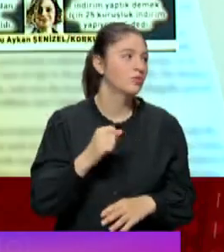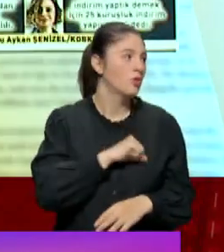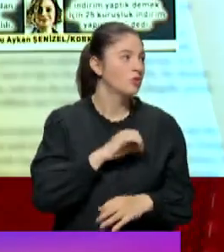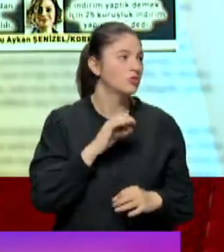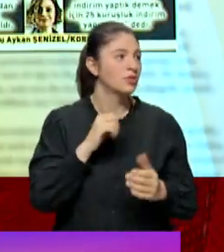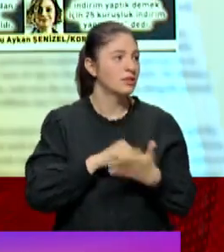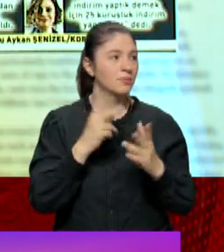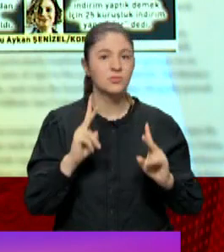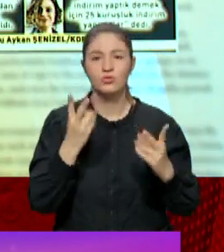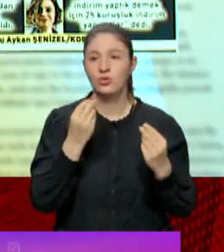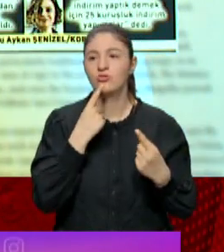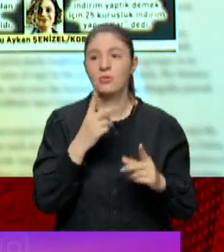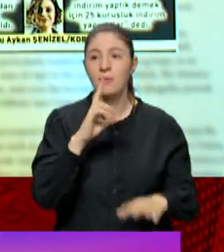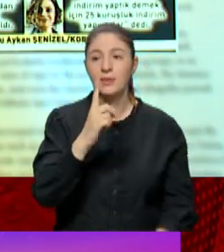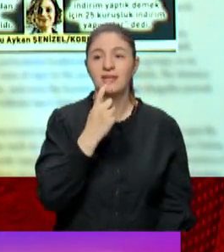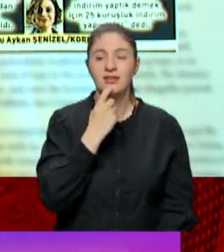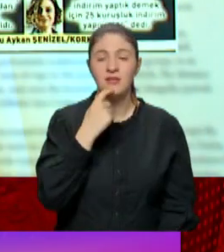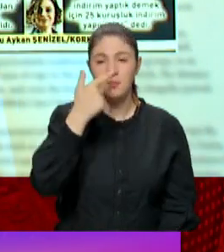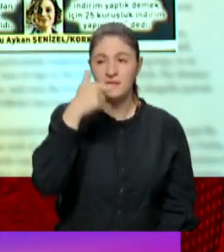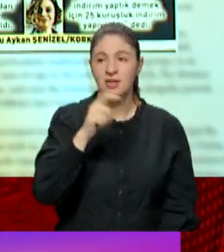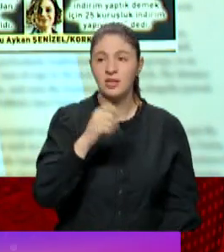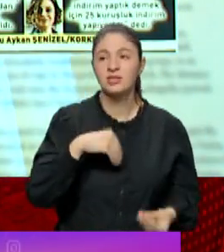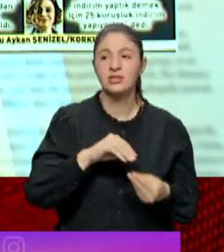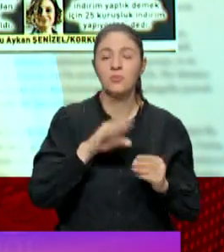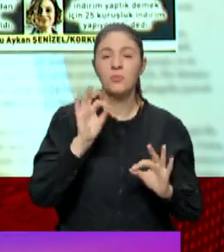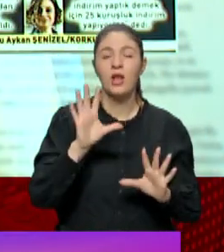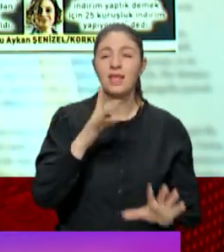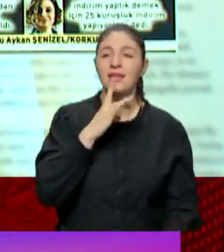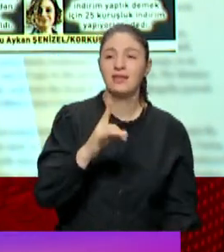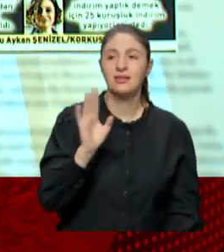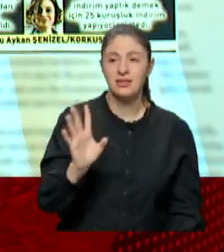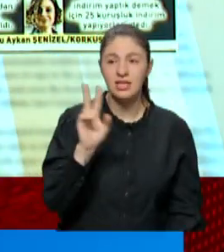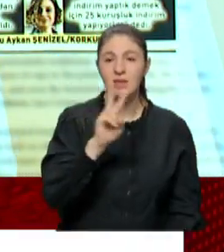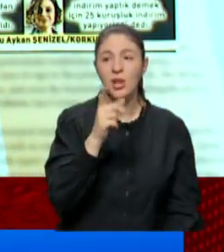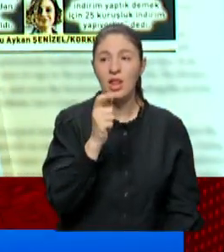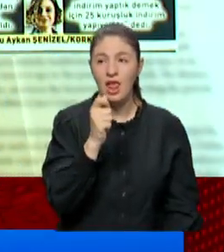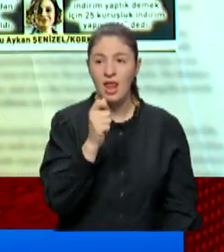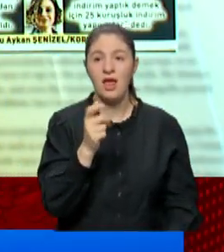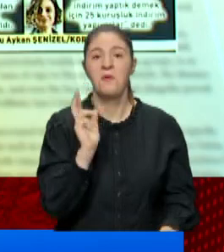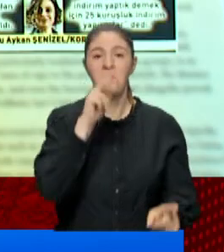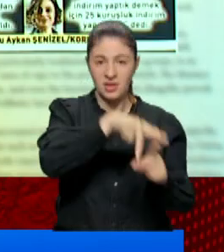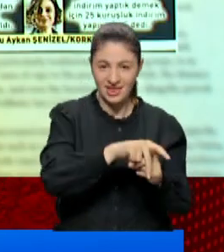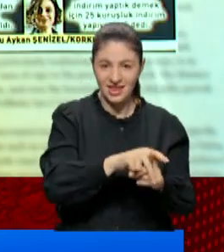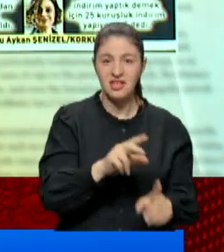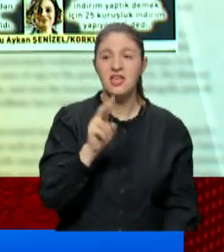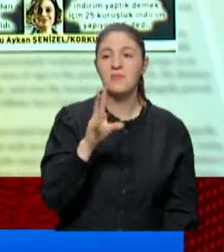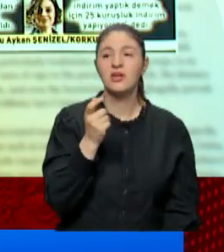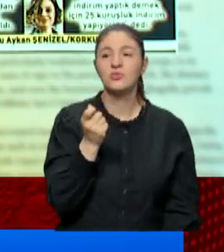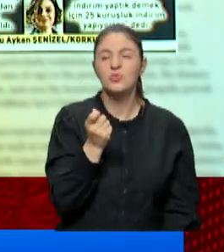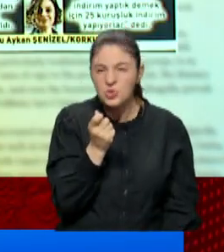Gazetesi bir müjde olarak vermiyor ama bir yılda akaryakıta yapılan zamlar böyle de dirsi 20 lira bildirdiler